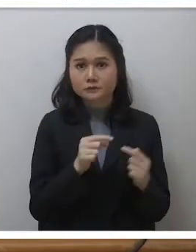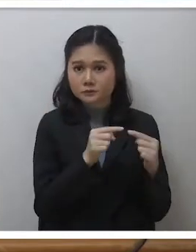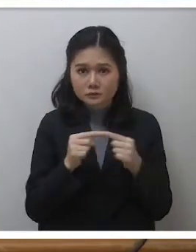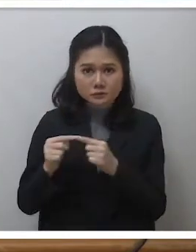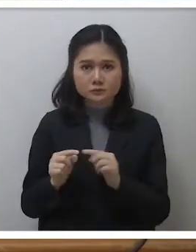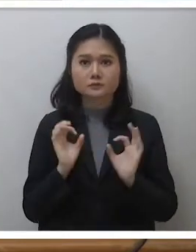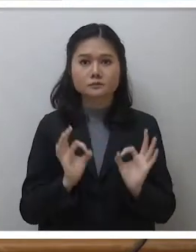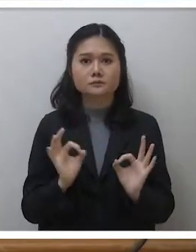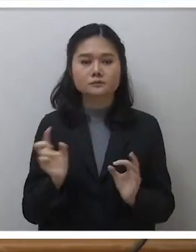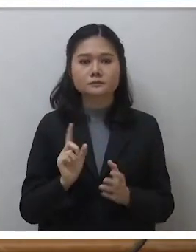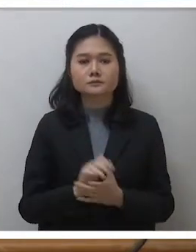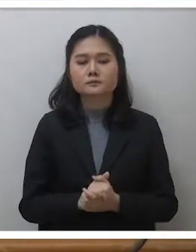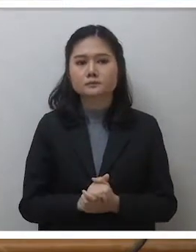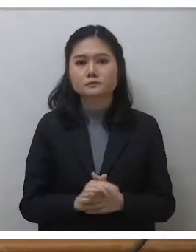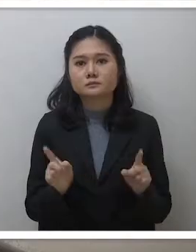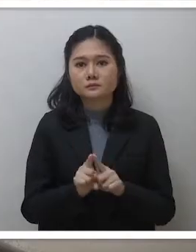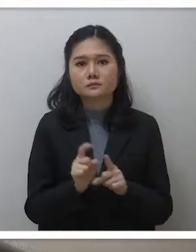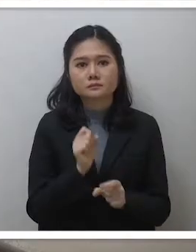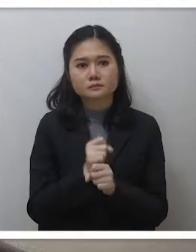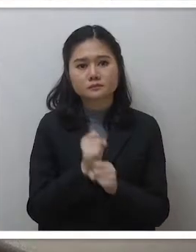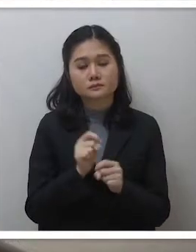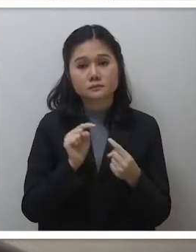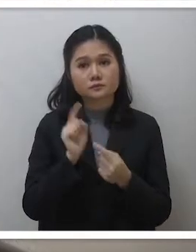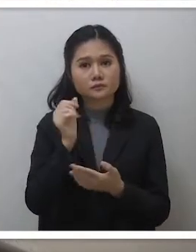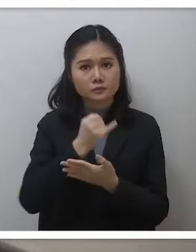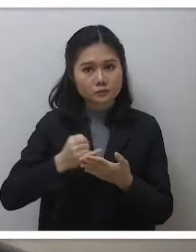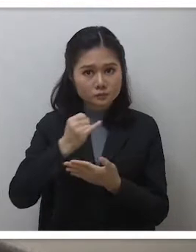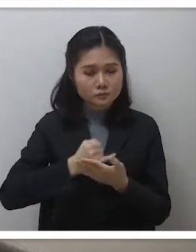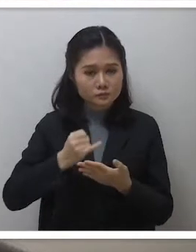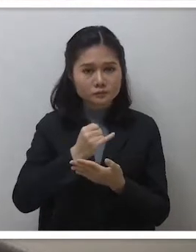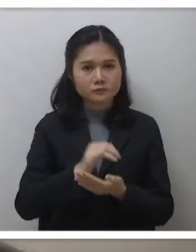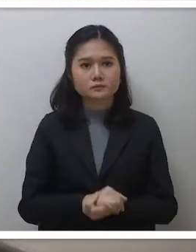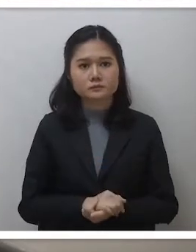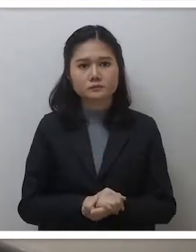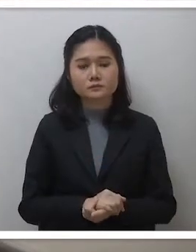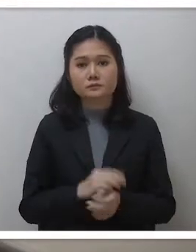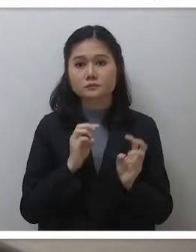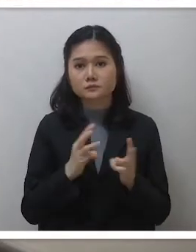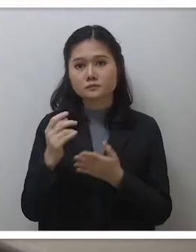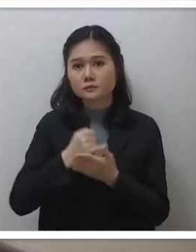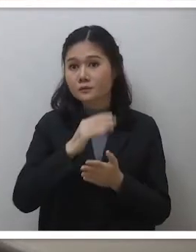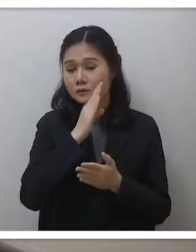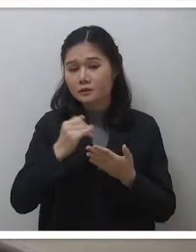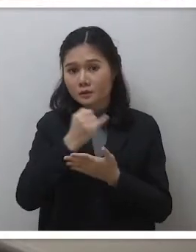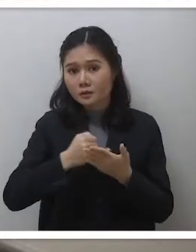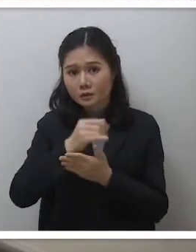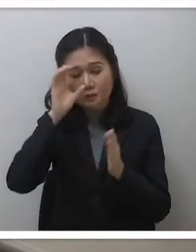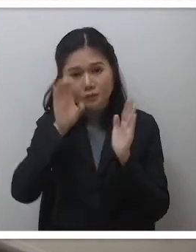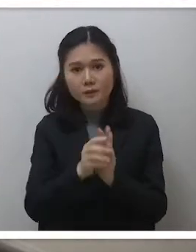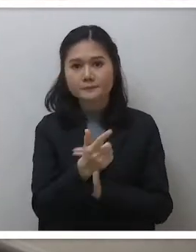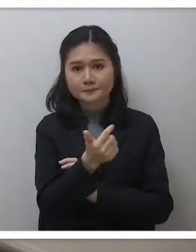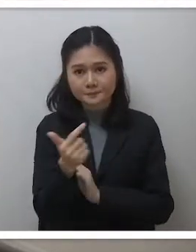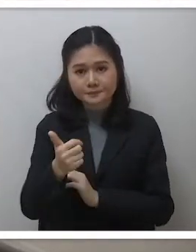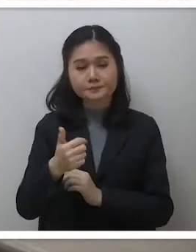โอเคมันจะต้องอาศัยการวาดนะครับอาศัยการวาดถ้าเราวาดภาพได้ดี